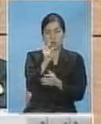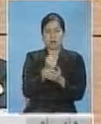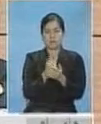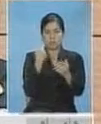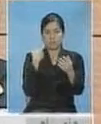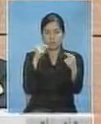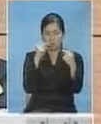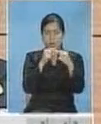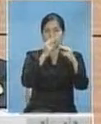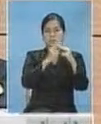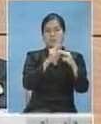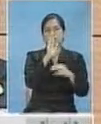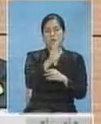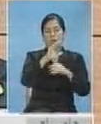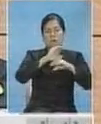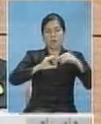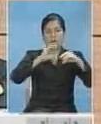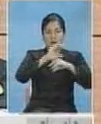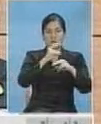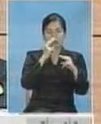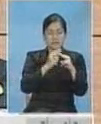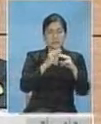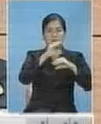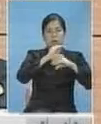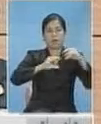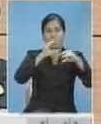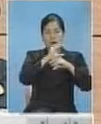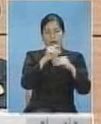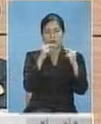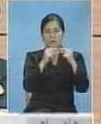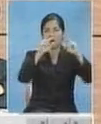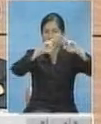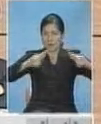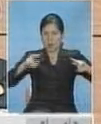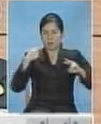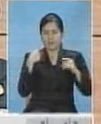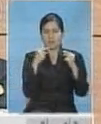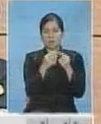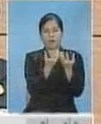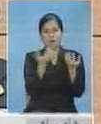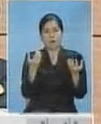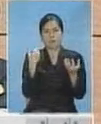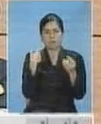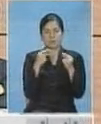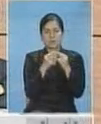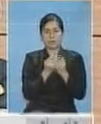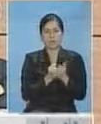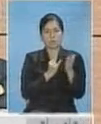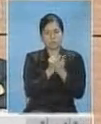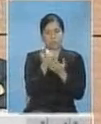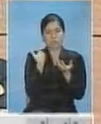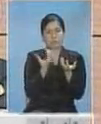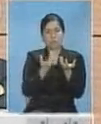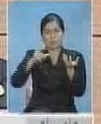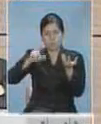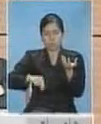กับชื่อของโครงการที่เรียกว่าโครงการร้านถูกใจเพราะว่าร้านค้าถูกใจครับท่านประธานทำไมร้านค้าถูกใจเพ